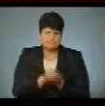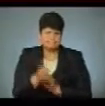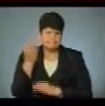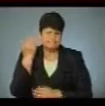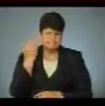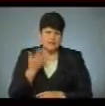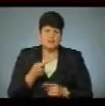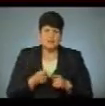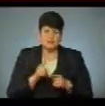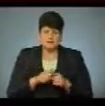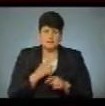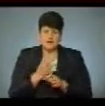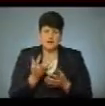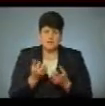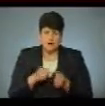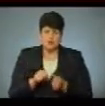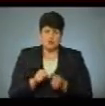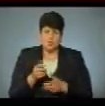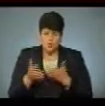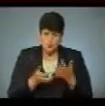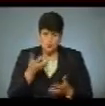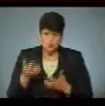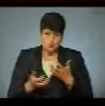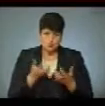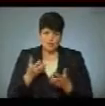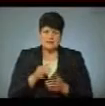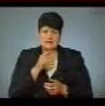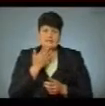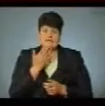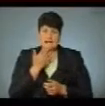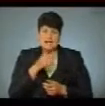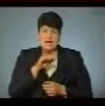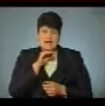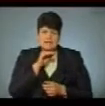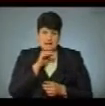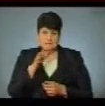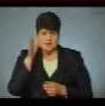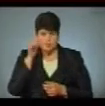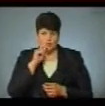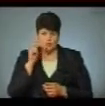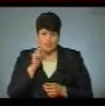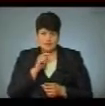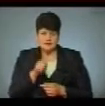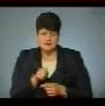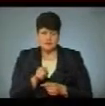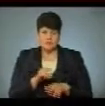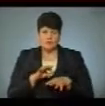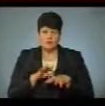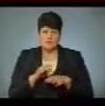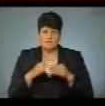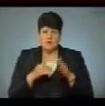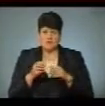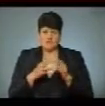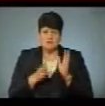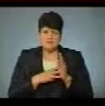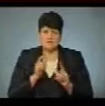Це Василь Ільчишин з Інституту археології Національної академії наук України і Марина Ягодинська з Тернополя. З ними проходять практику